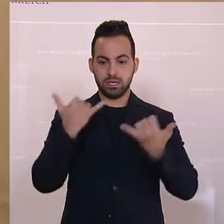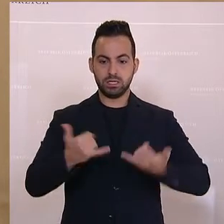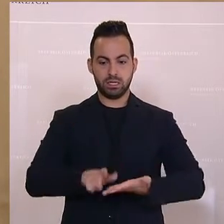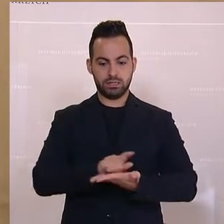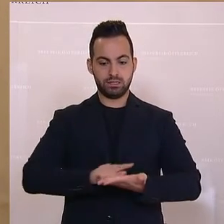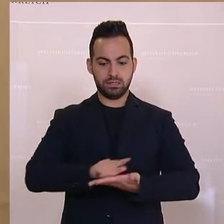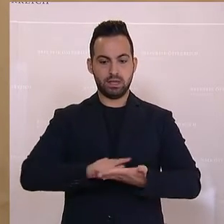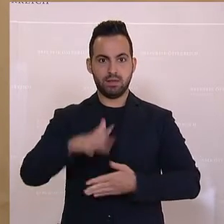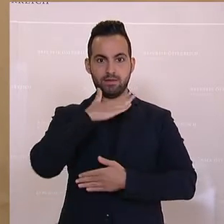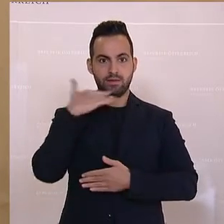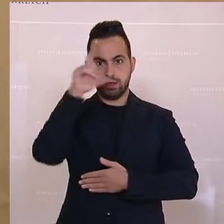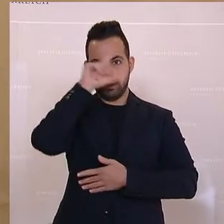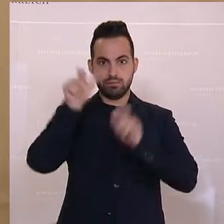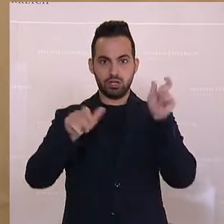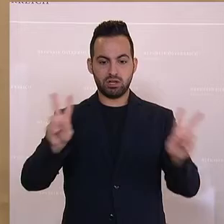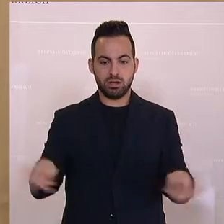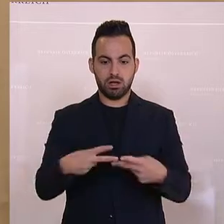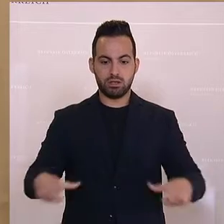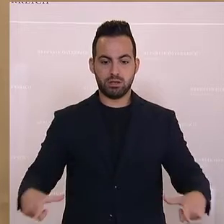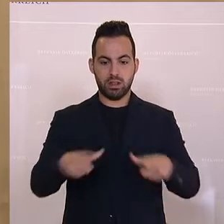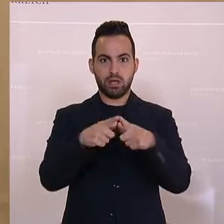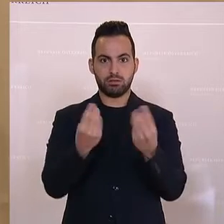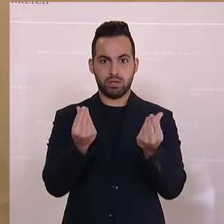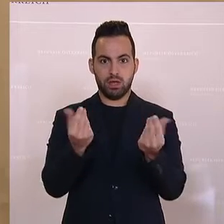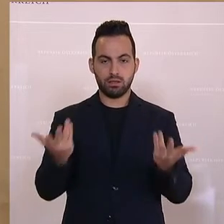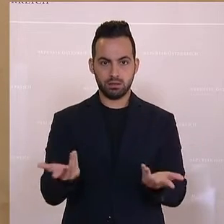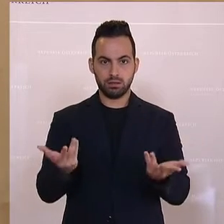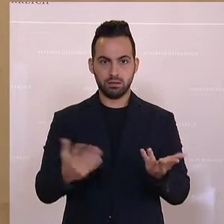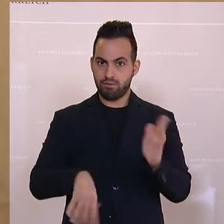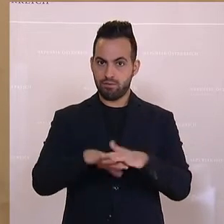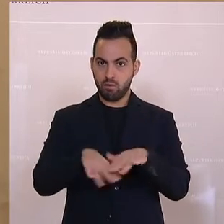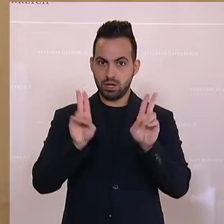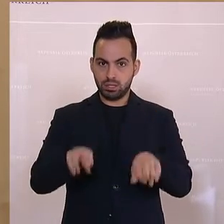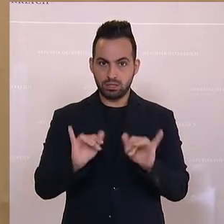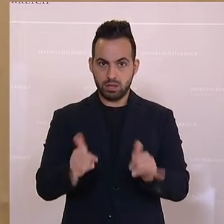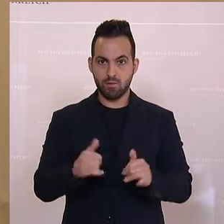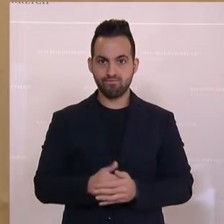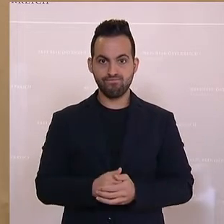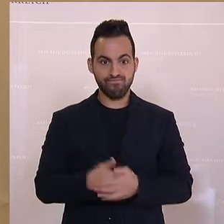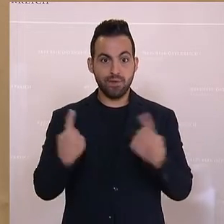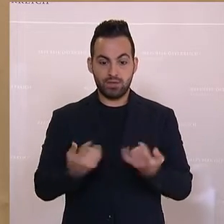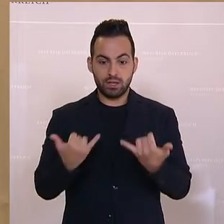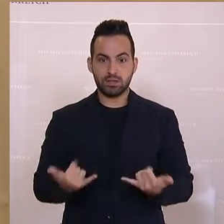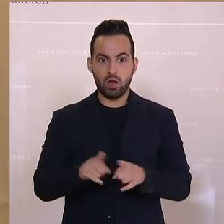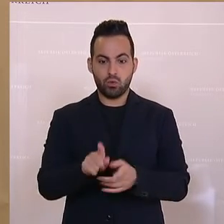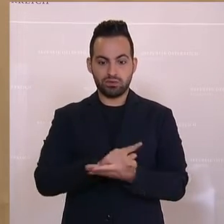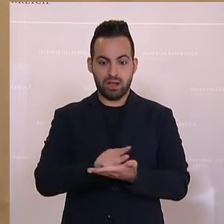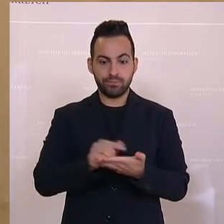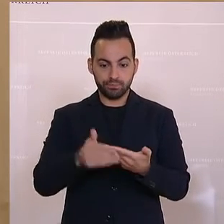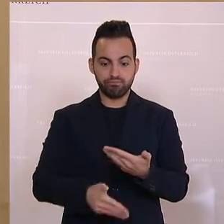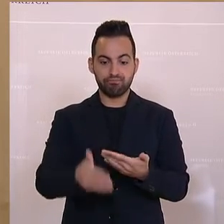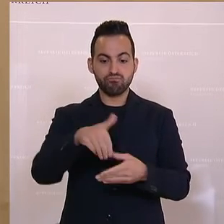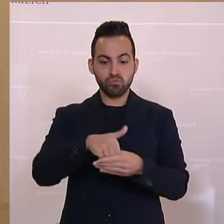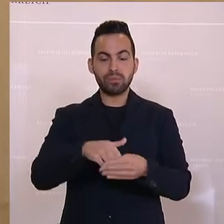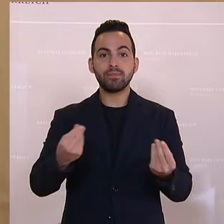sich viele Menschen das Leben tatsächlich nicht leisten können. Das ist ja vollkommen richtig. Und wir schlittern auch in eine Zeit hinein, die leider